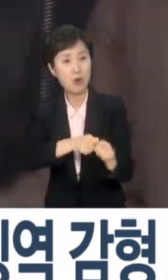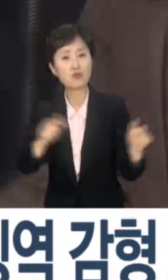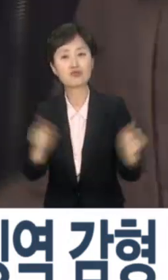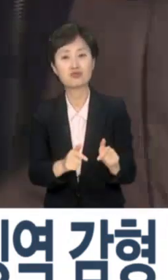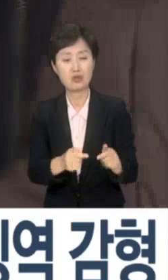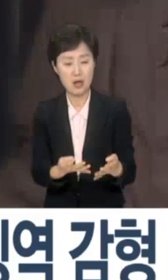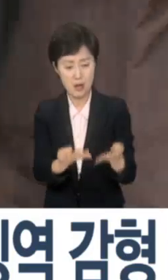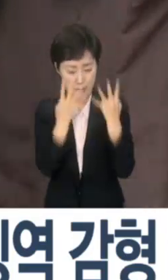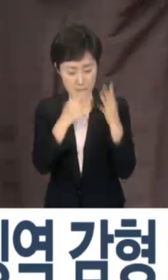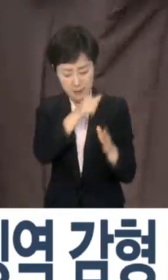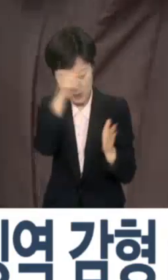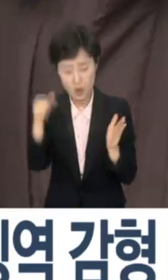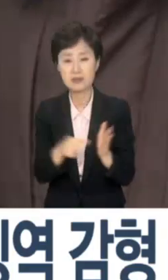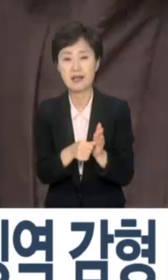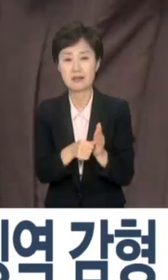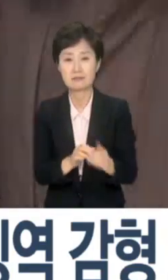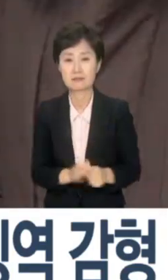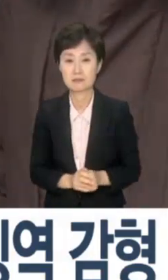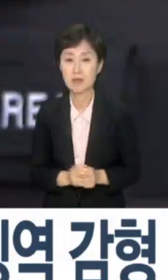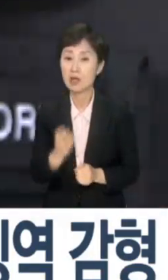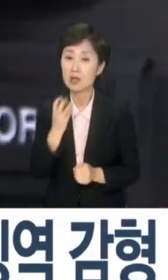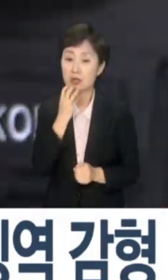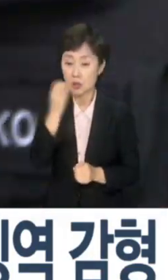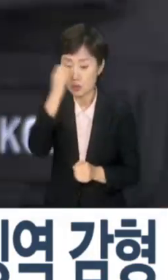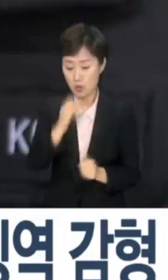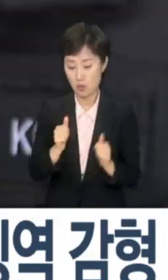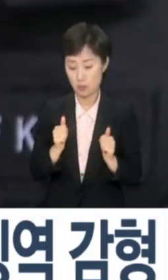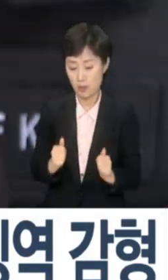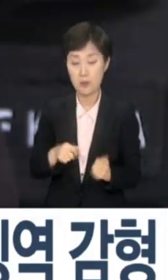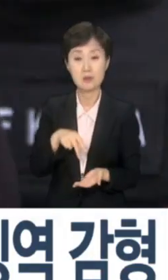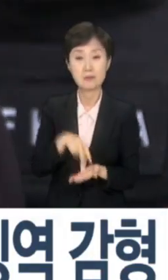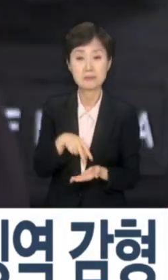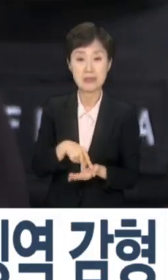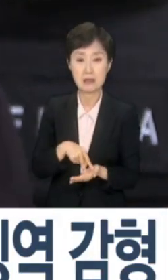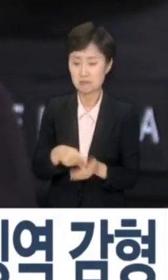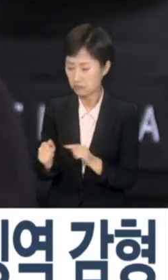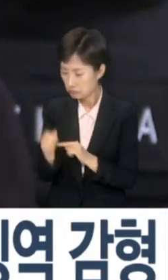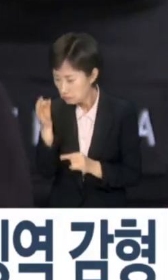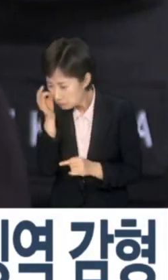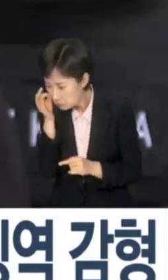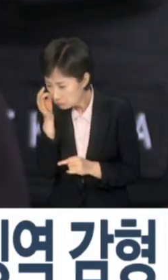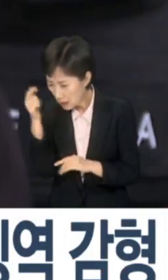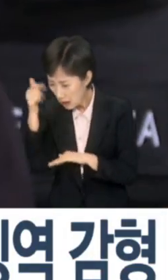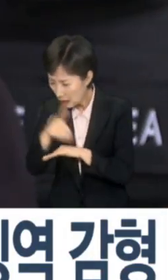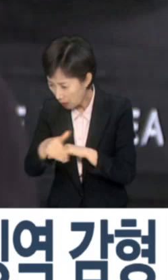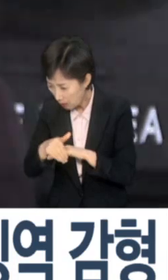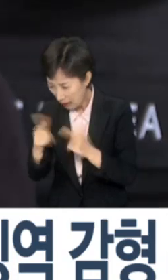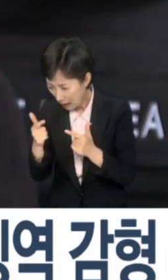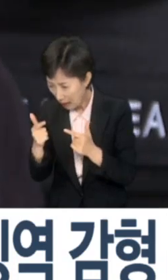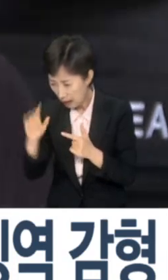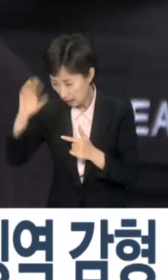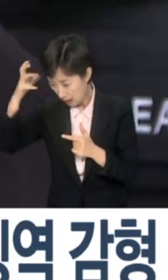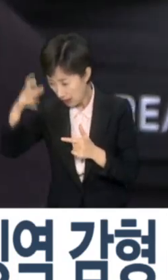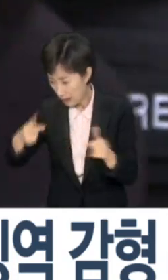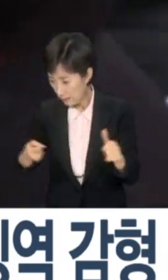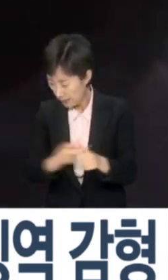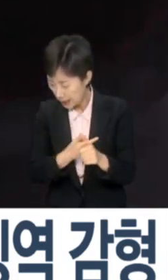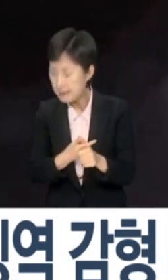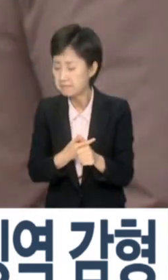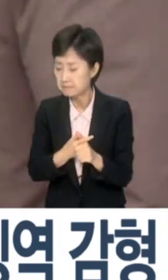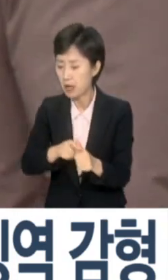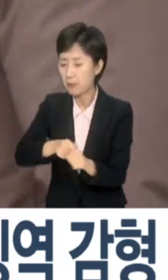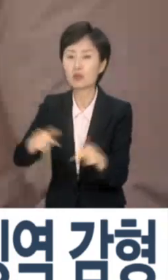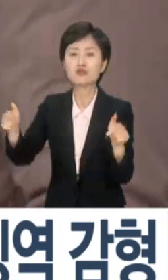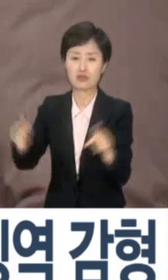감형을 받았습니다. 사건을 심리한 서울고법 재판부는 계획적이 아닌 우발적인 범행으로 판단된다며 감형